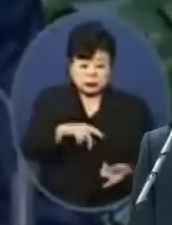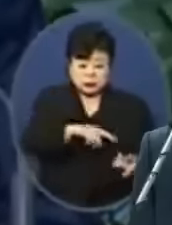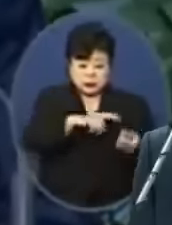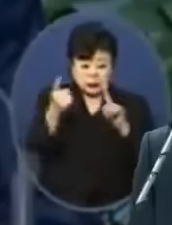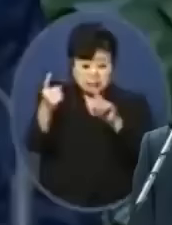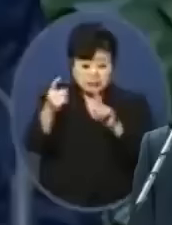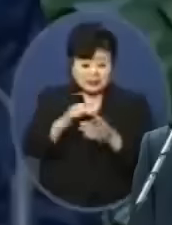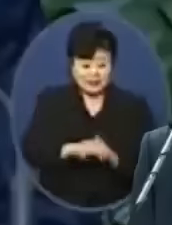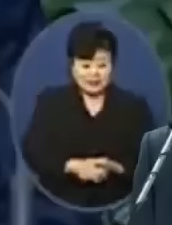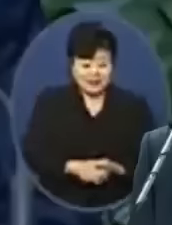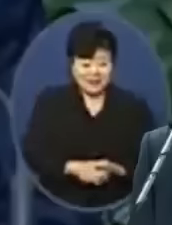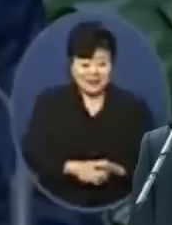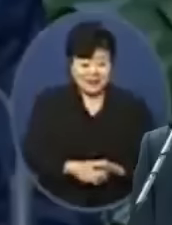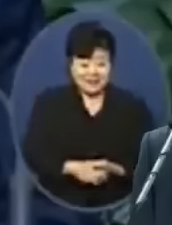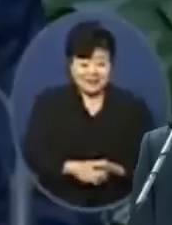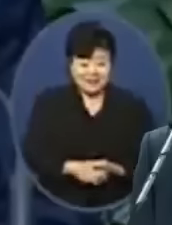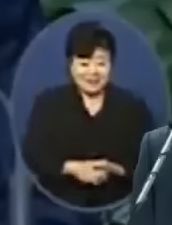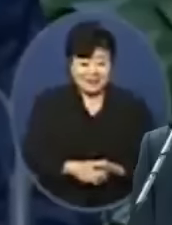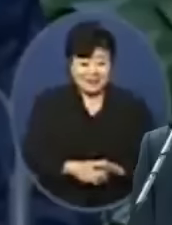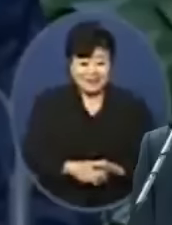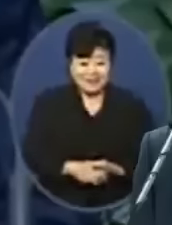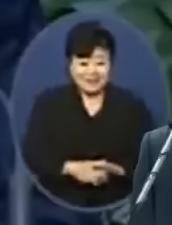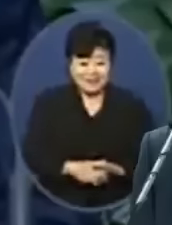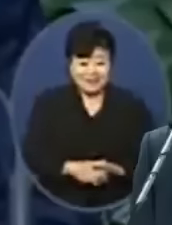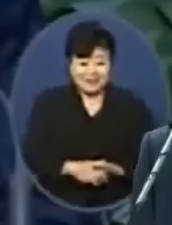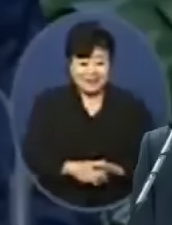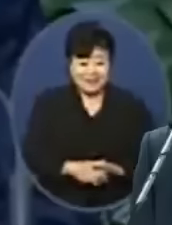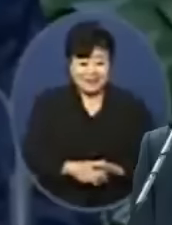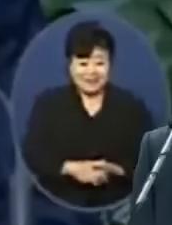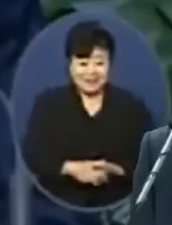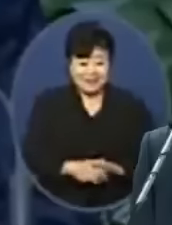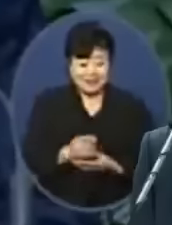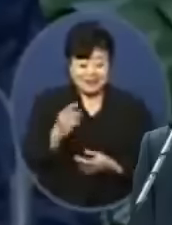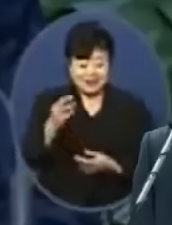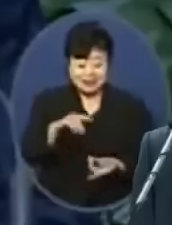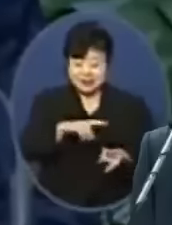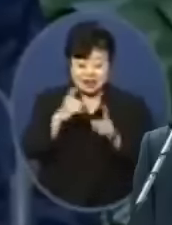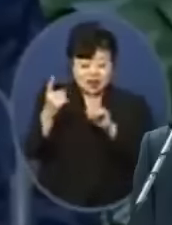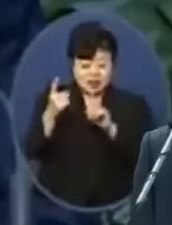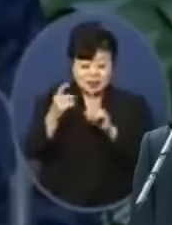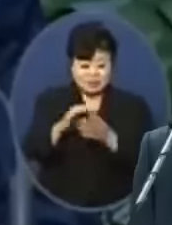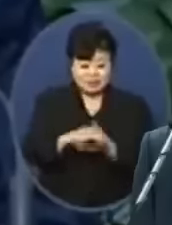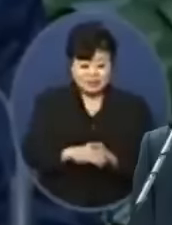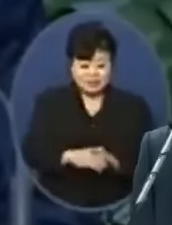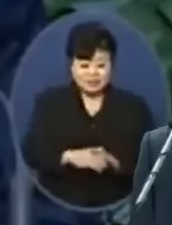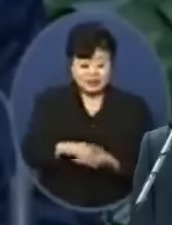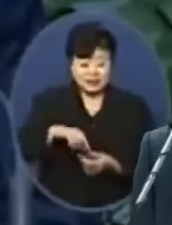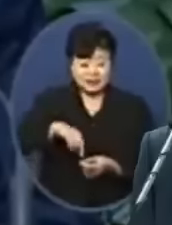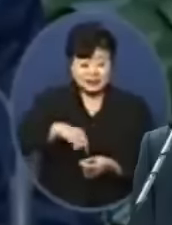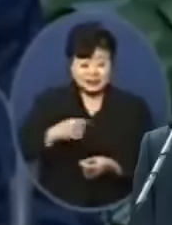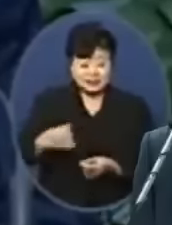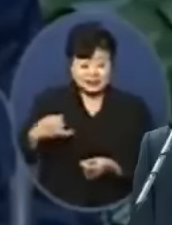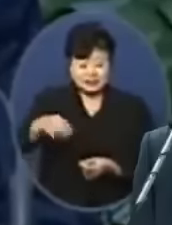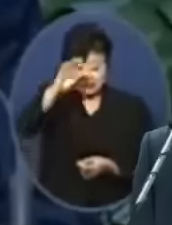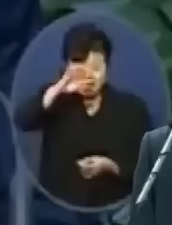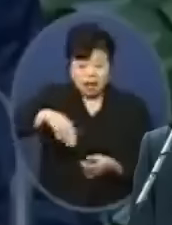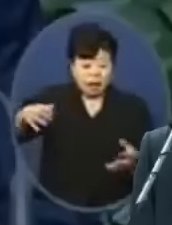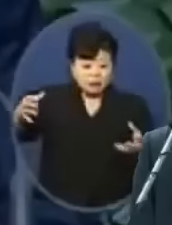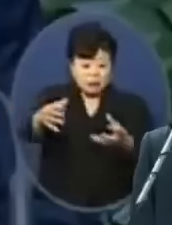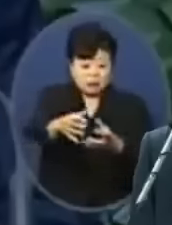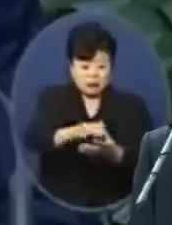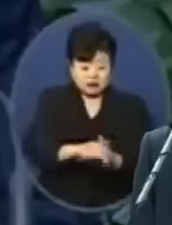부지시 일어났어요. 사람을 왜 영안실에 갖다 놨냐고. 일어났으면 자기 자녀들을 다 불러